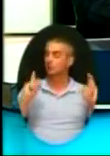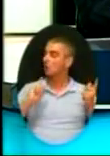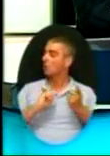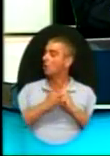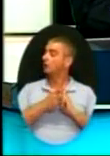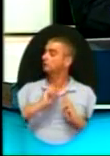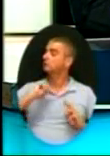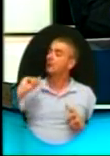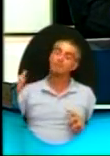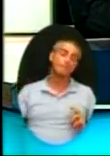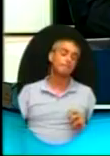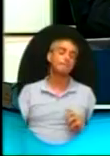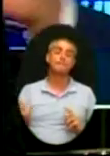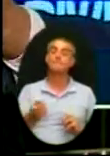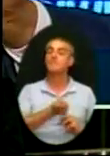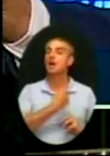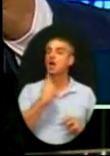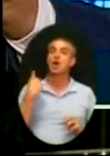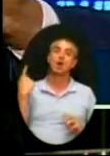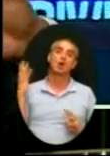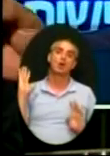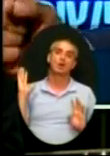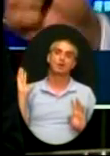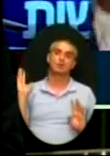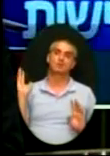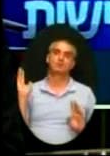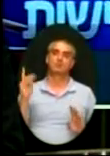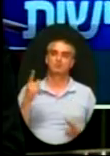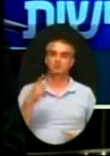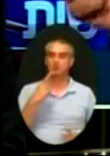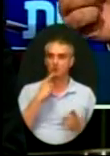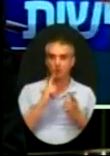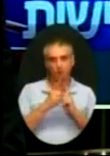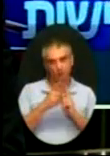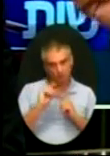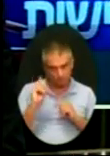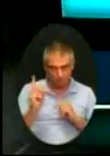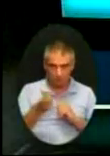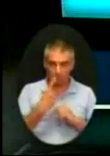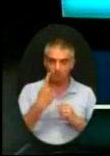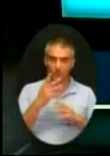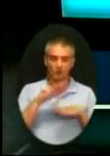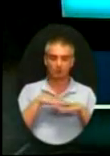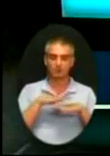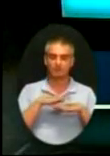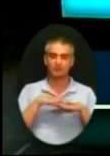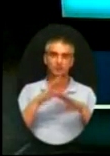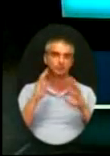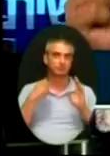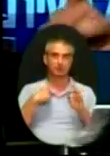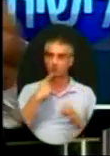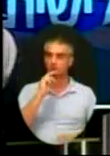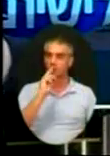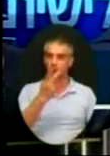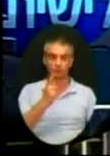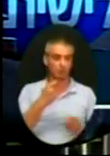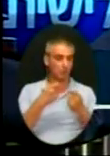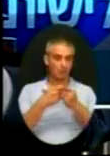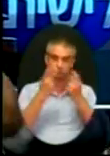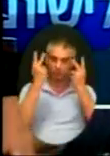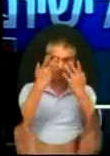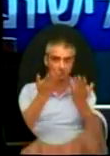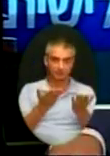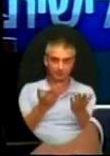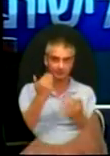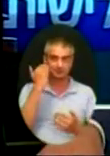רוטציה לרשות הממשלה, וגם הוא בוטה, אם אני לא טועה. לא שאני נגד, אבל בוא נדע. על רוטציה בכל התפקידים, אבל אני אומר עוד פעם, זה לא קשור